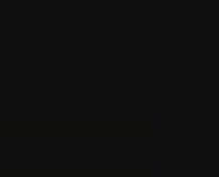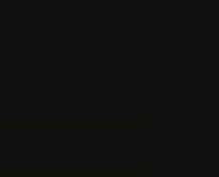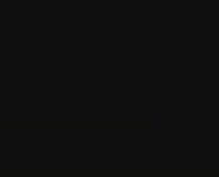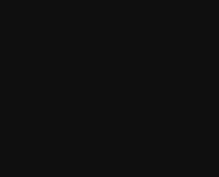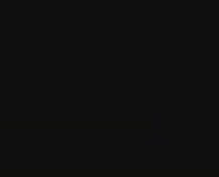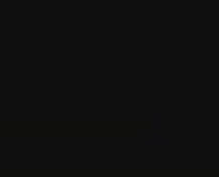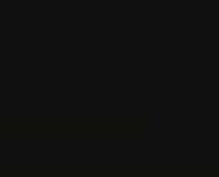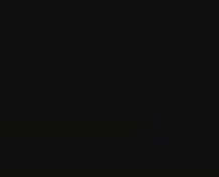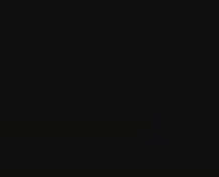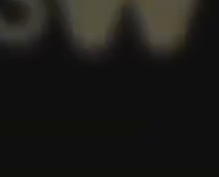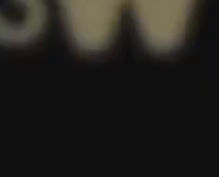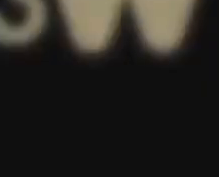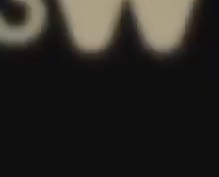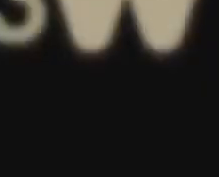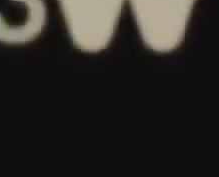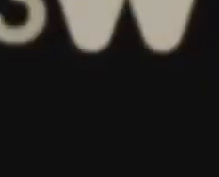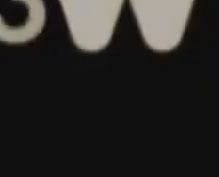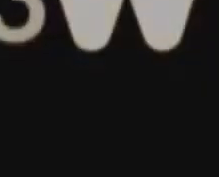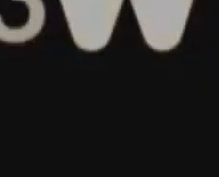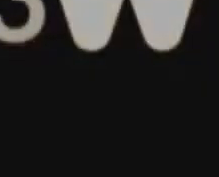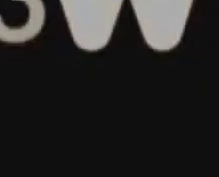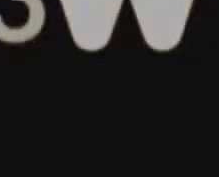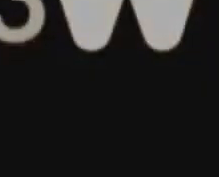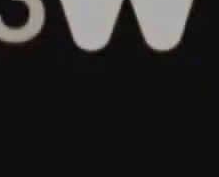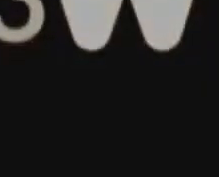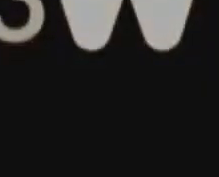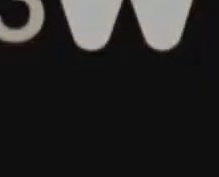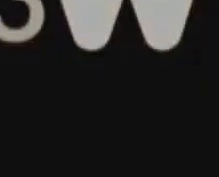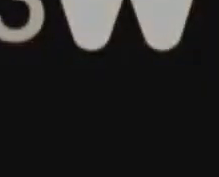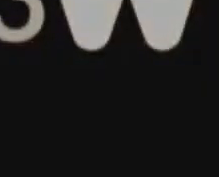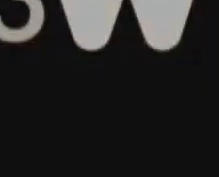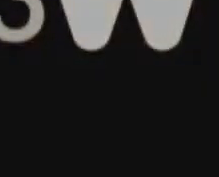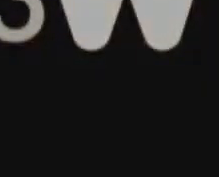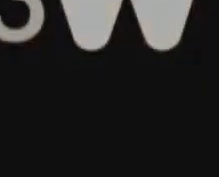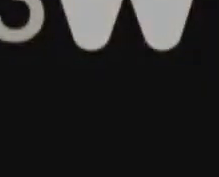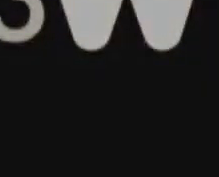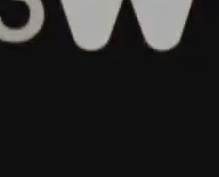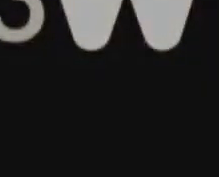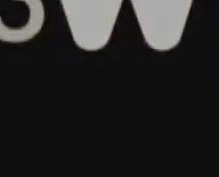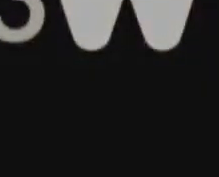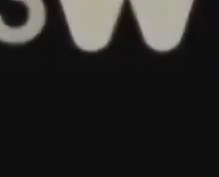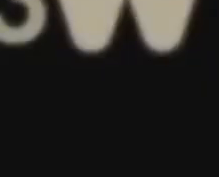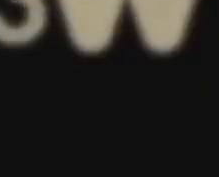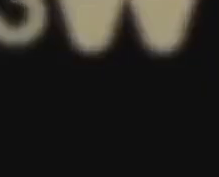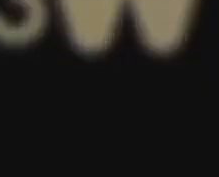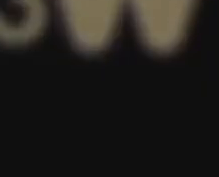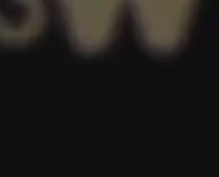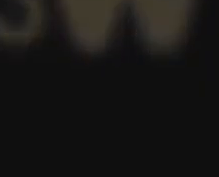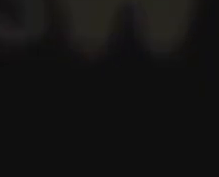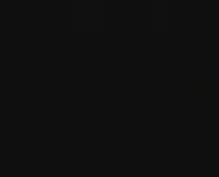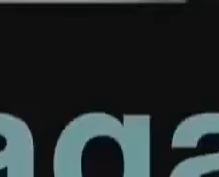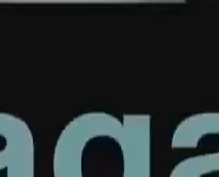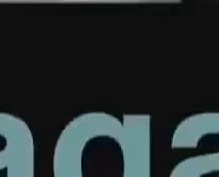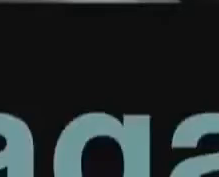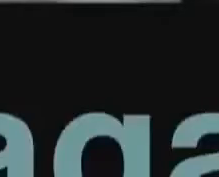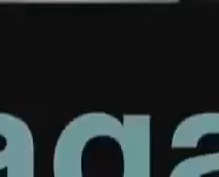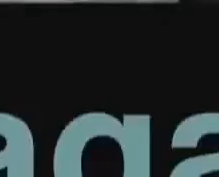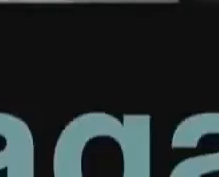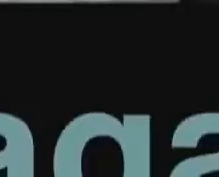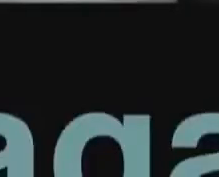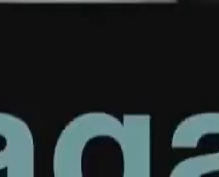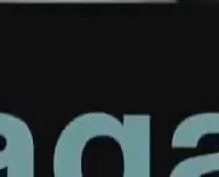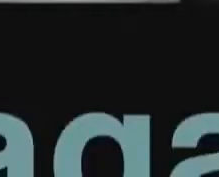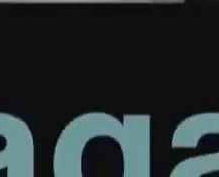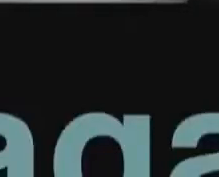Ji hari dengan tiga wajib wajib Iman wajib aman wajib Imu